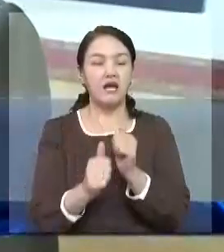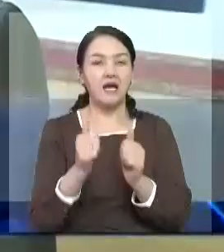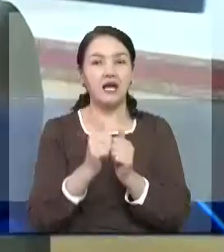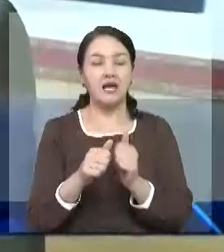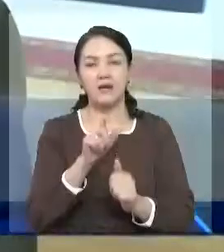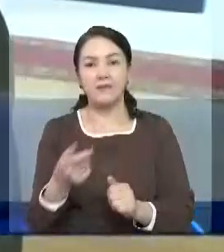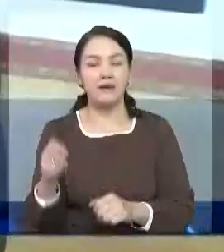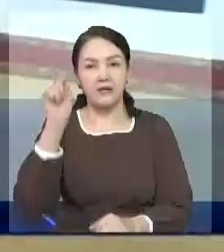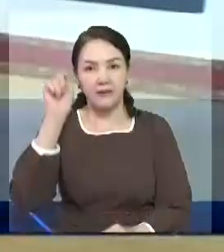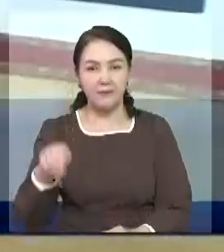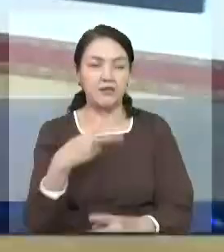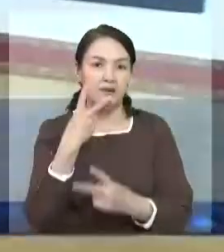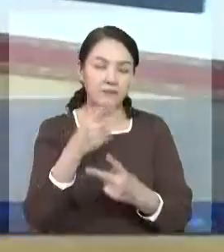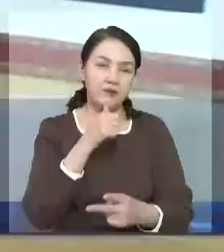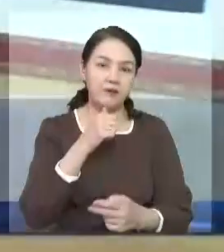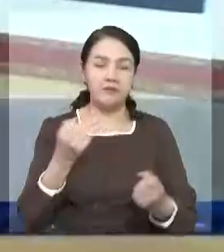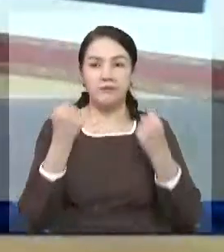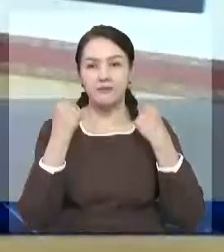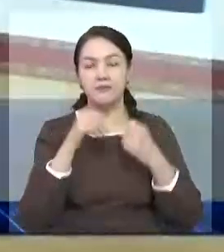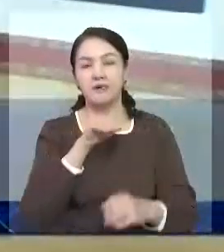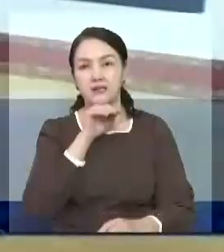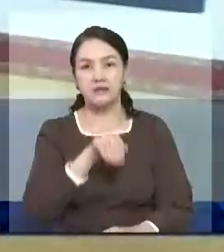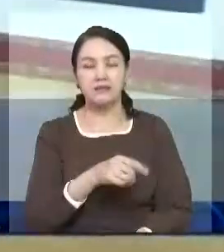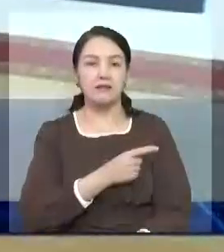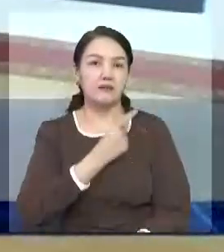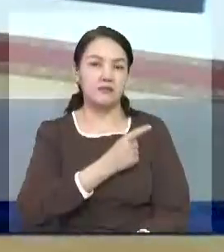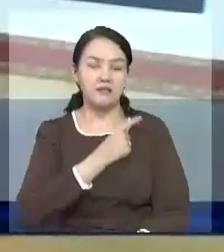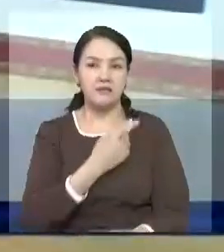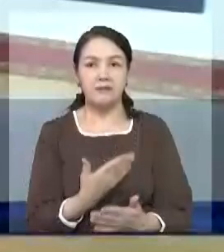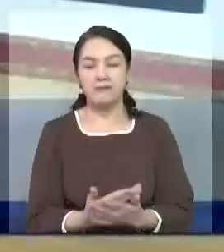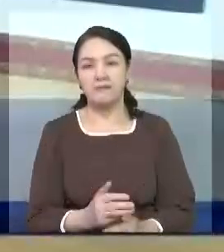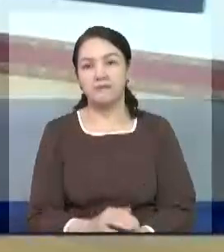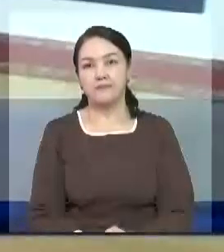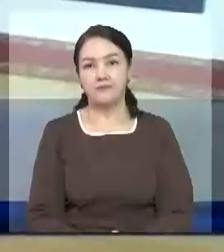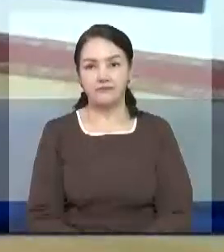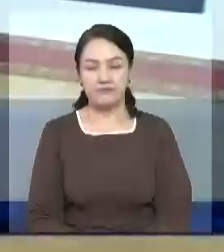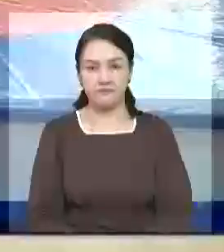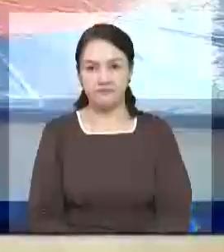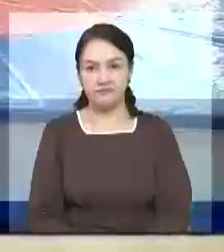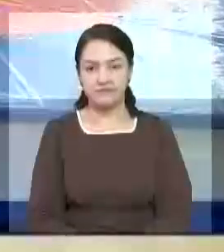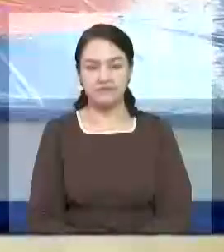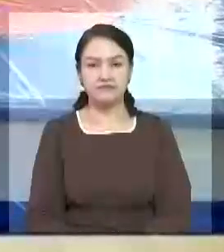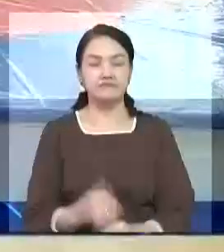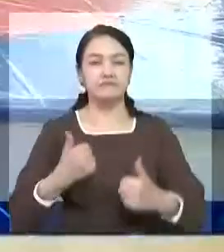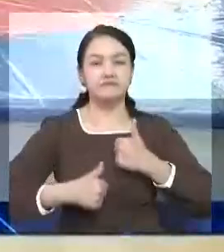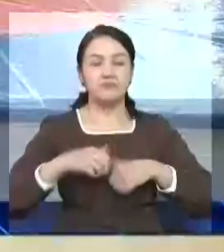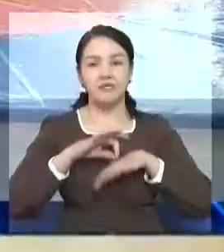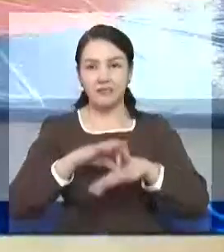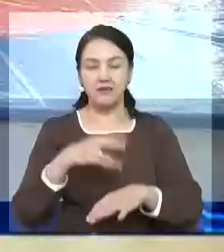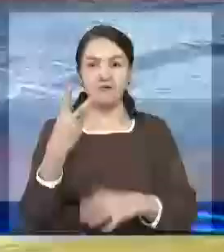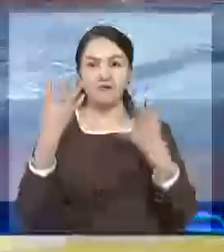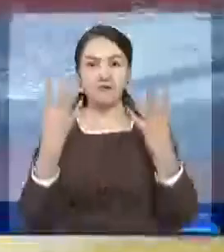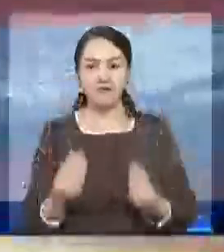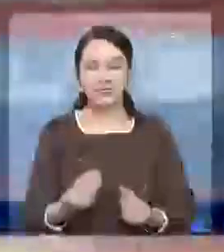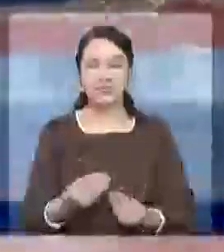ребят приезжают сюда продемонстрировать свое спортивное мастерство. Этот турнир стал уже 3-м в истории. Соревнования проводились в течение 2 дней.